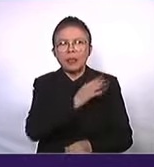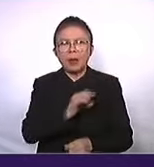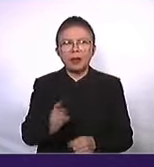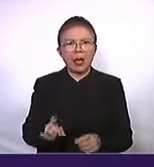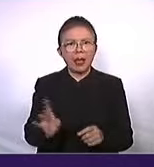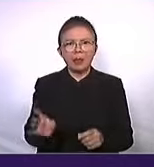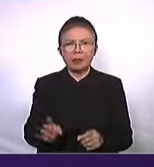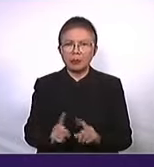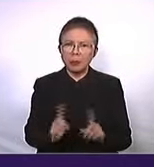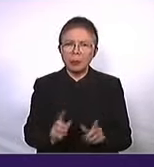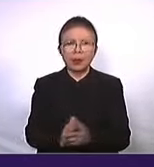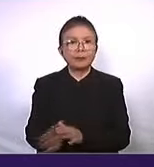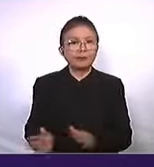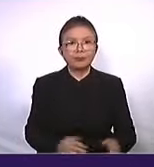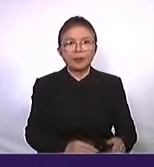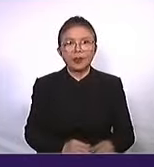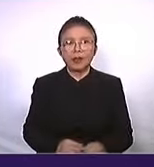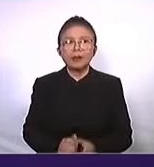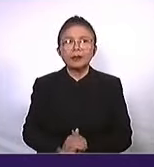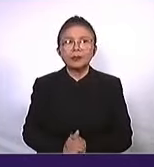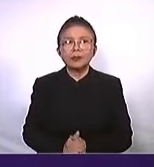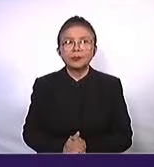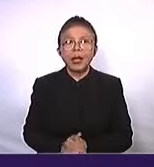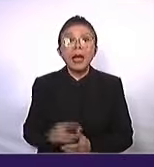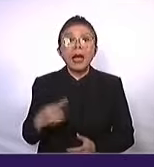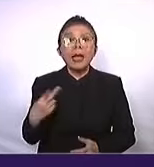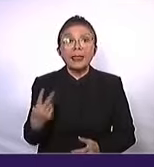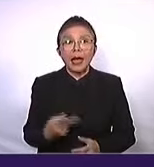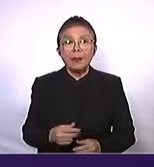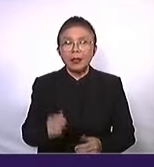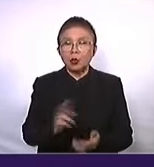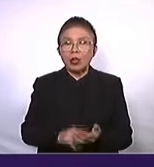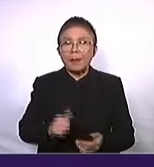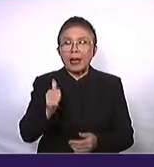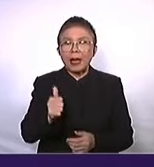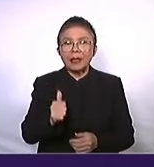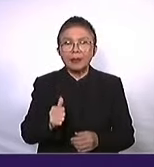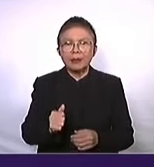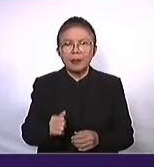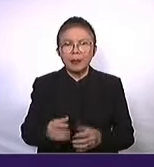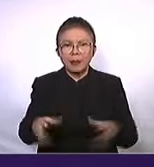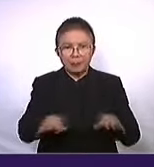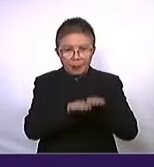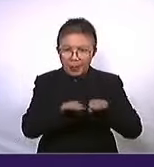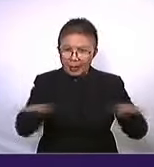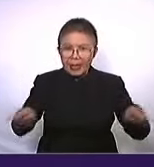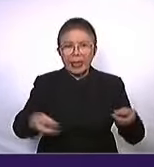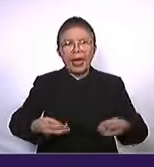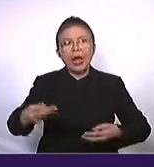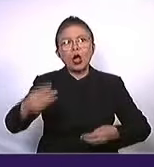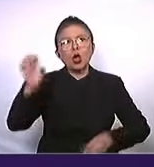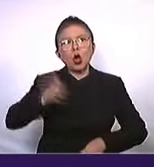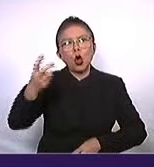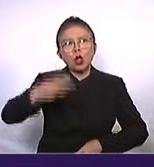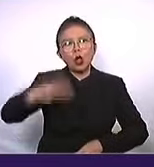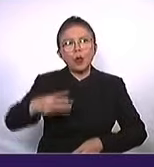publik. Kemudian, sudah kalian, kami akan mengutamakan penguatan ekonomi nasional